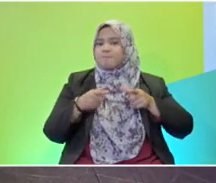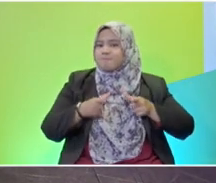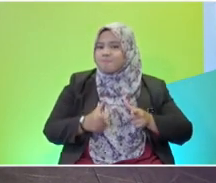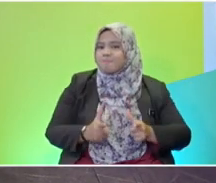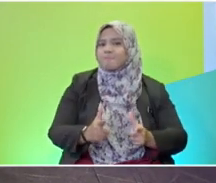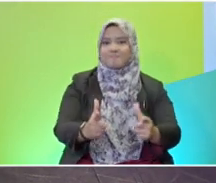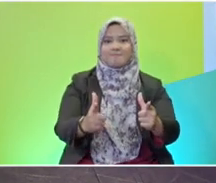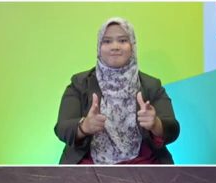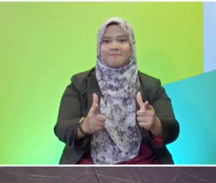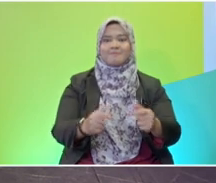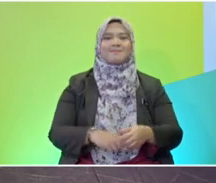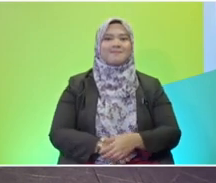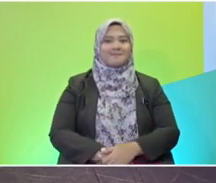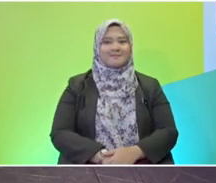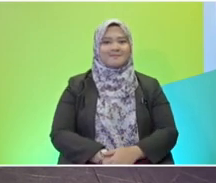seterusnya